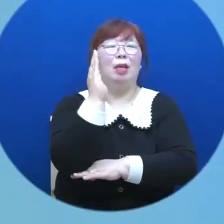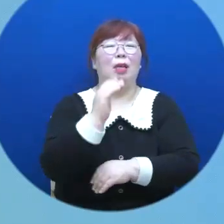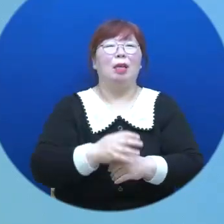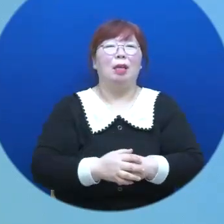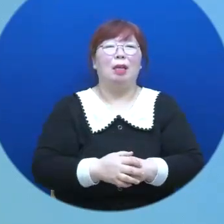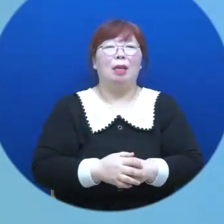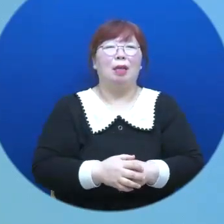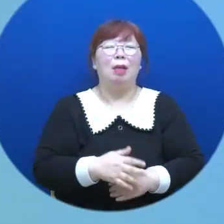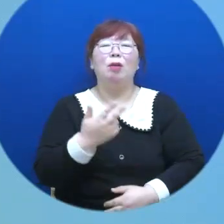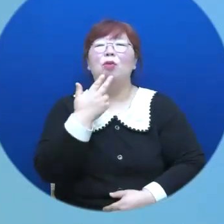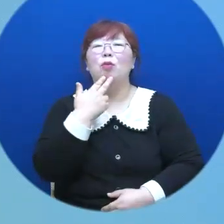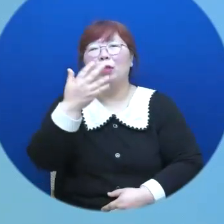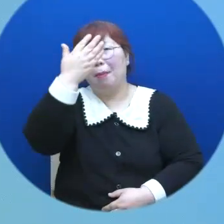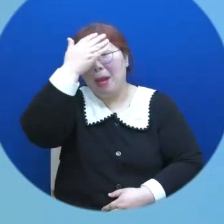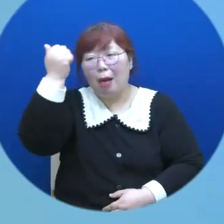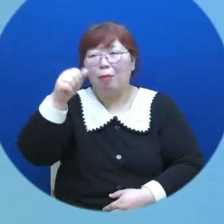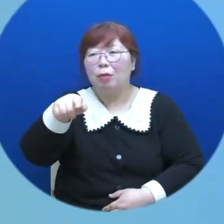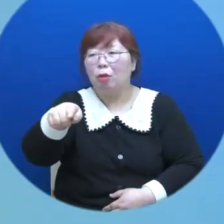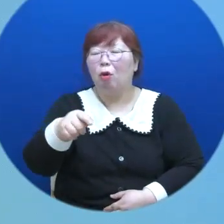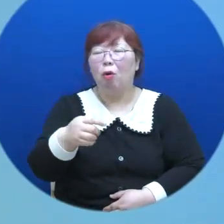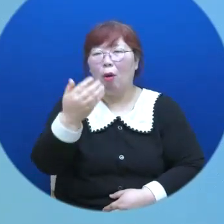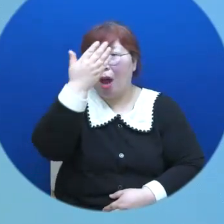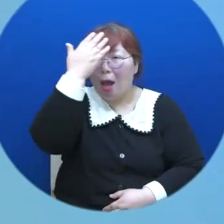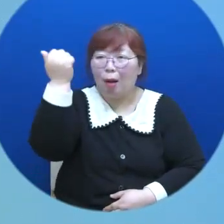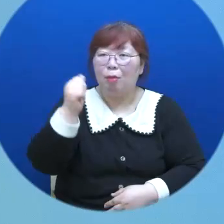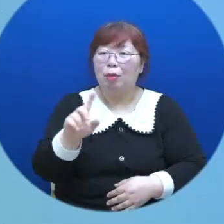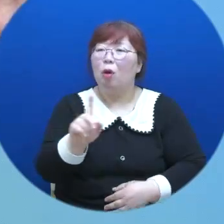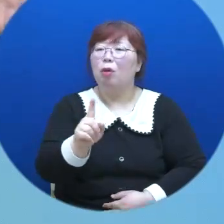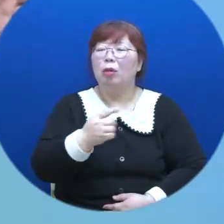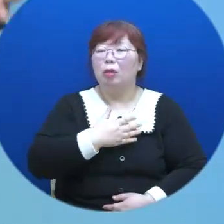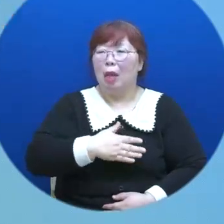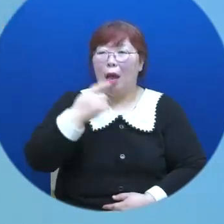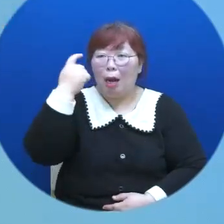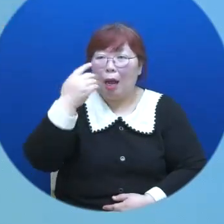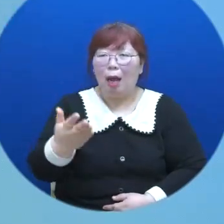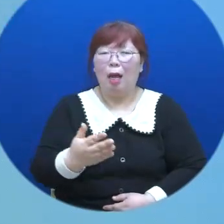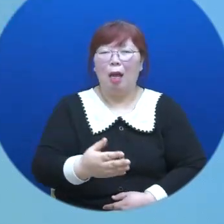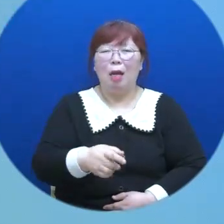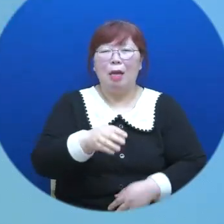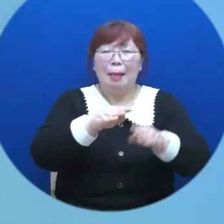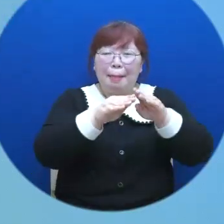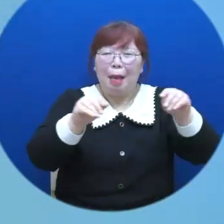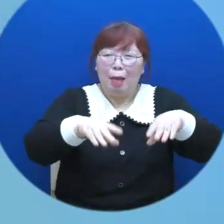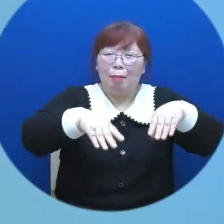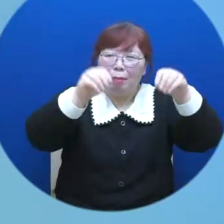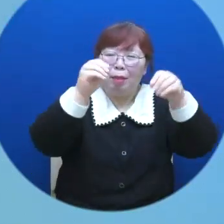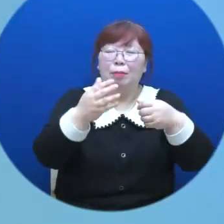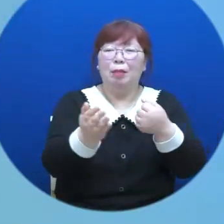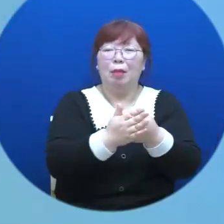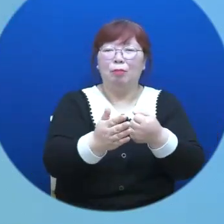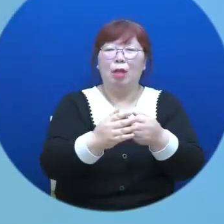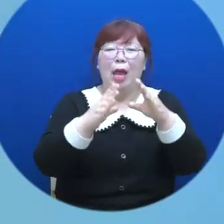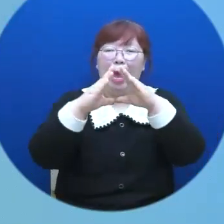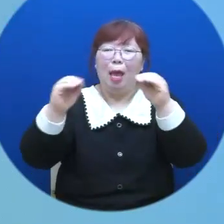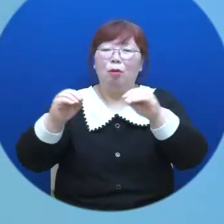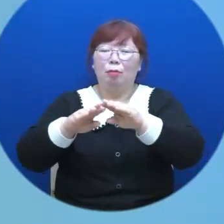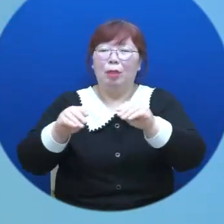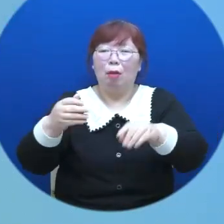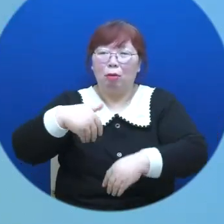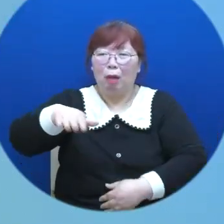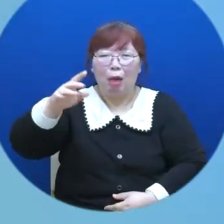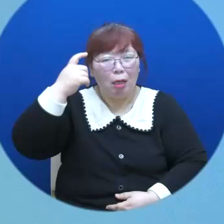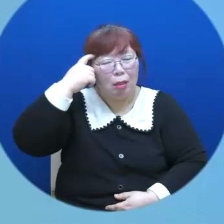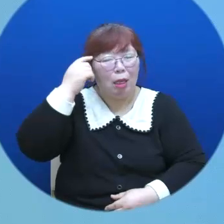요셉의 할아버지 얘기도 하지. 너희 할아버지 어떤지 아냐? 기근 때문에 애굽으로 내려가려고 했거든. 근데 하나님께서